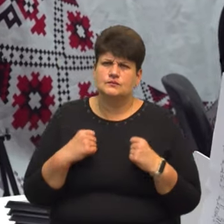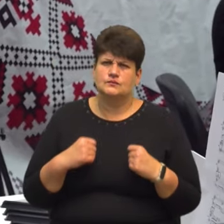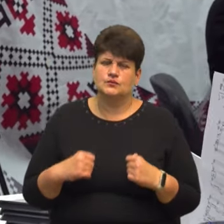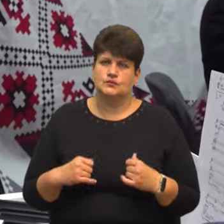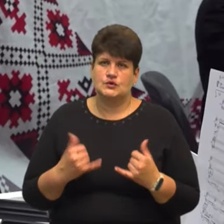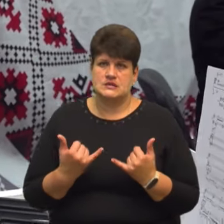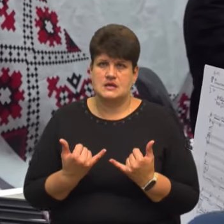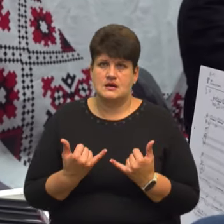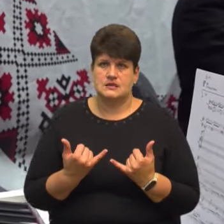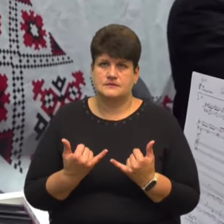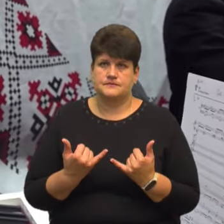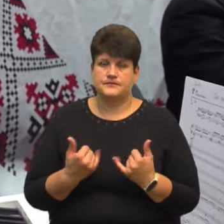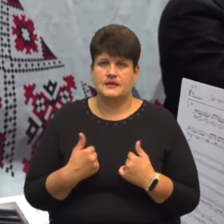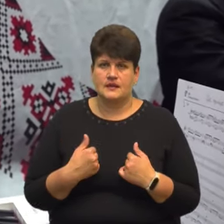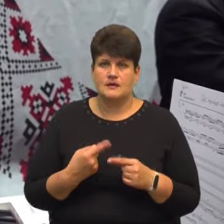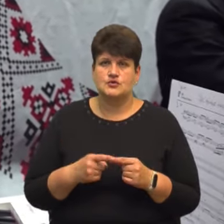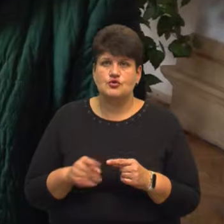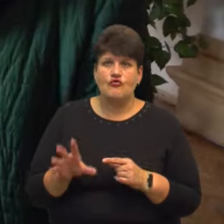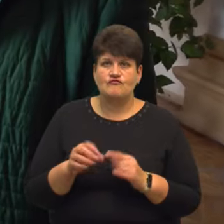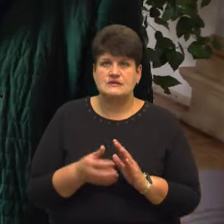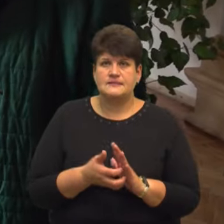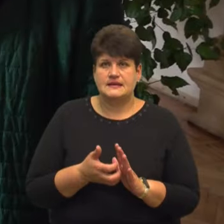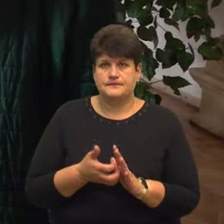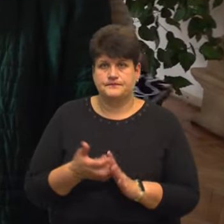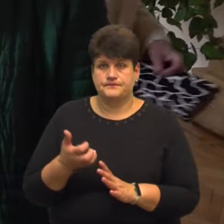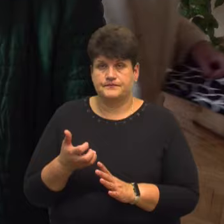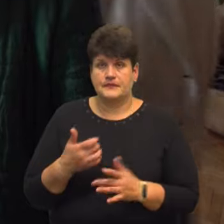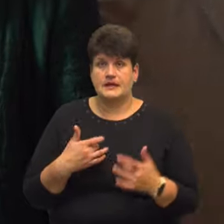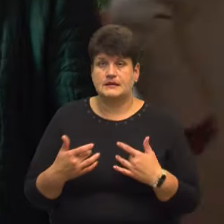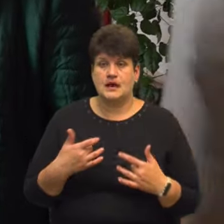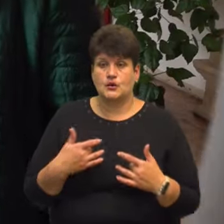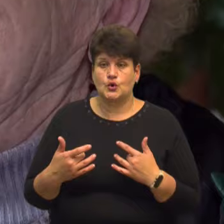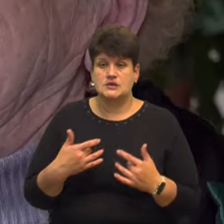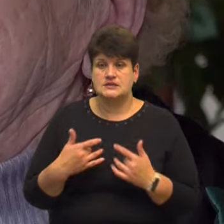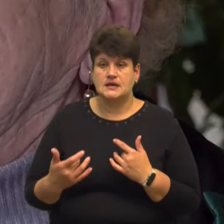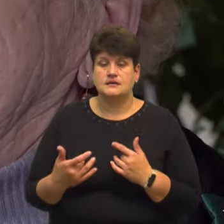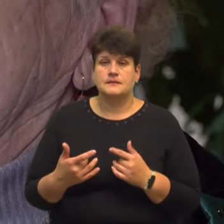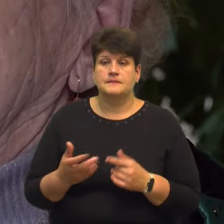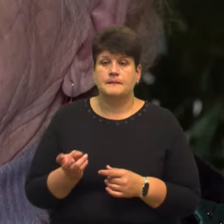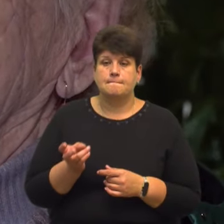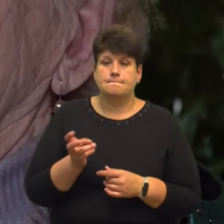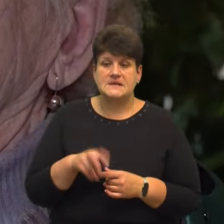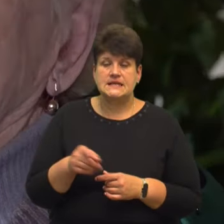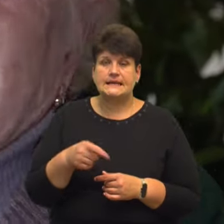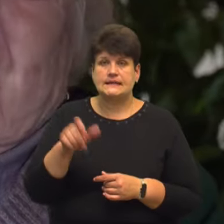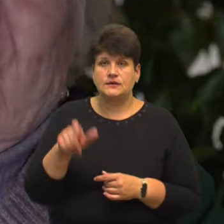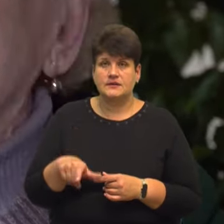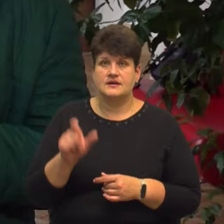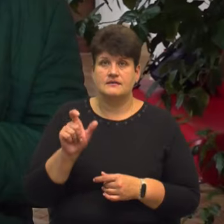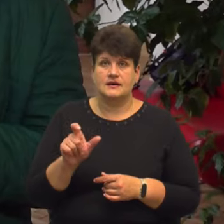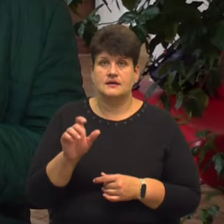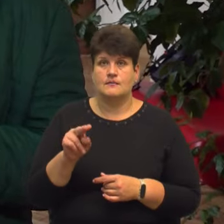зараз нам цього Все всім бракую на концерт Галицького камерного оркестру прийшла тернополянка Євгенія